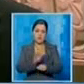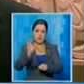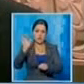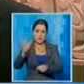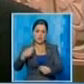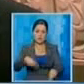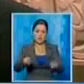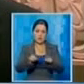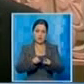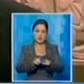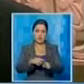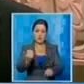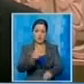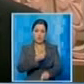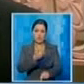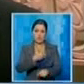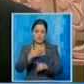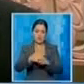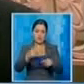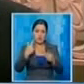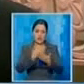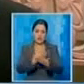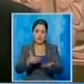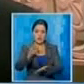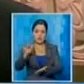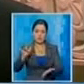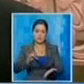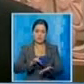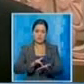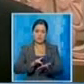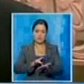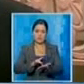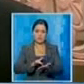дальше в Россию, может, Качтав и другие города нашей республики.